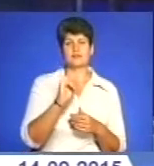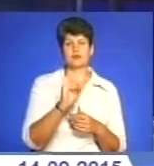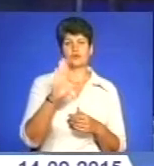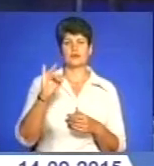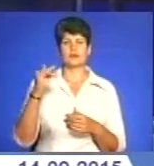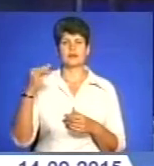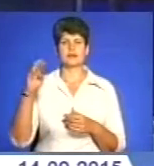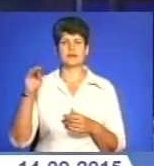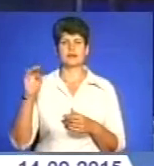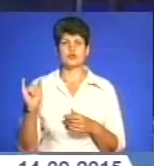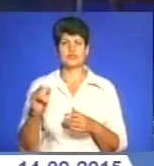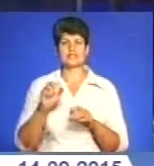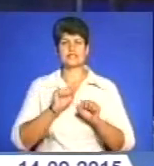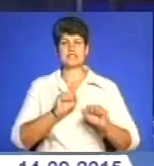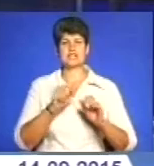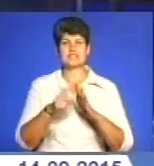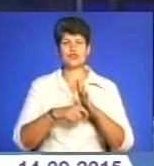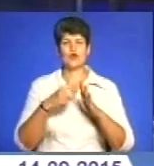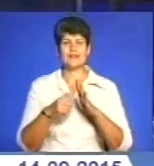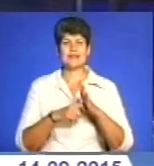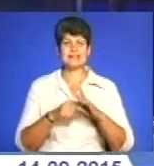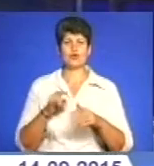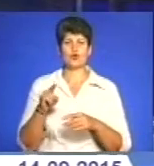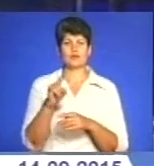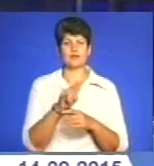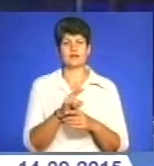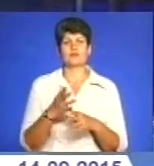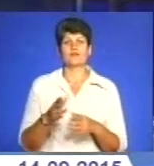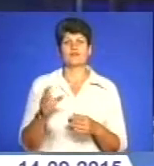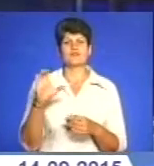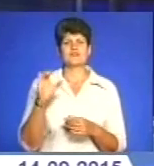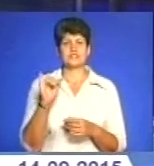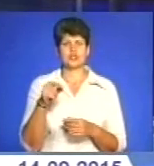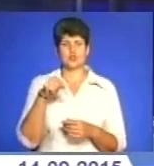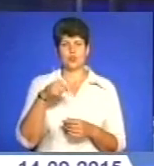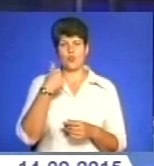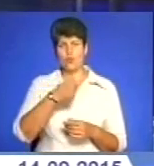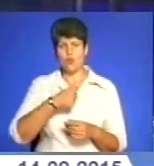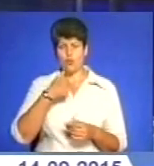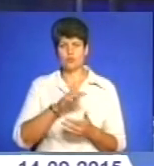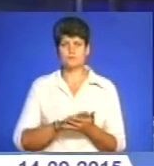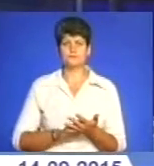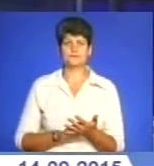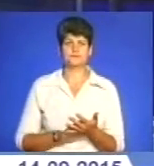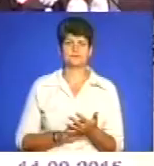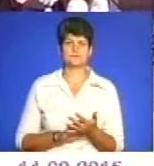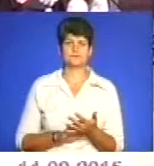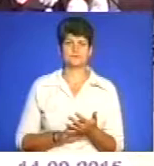життя, захищаючи Донецький аеропорт у трагічні січневі дні цього року. Далі у сюжеті Оксана Павлишин.